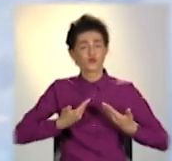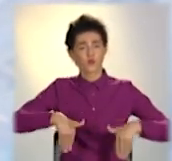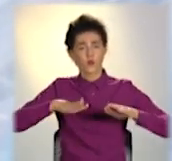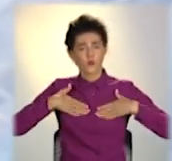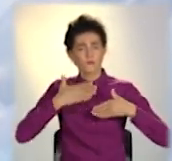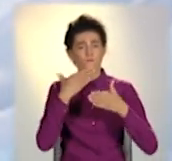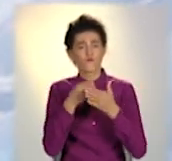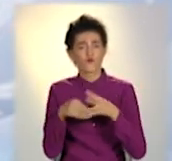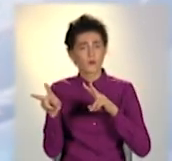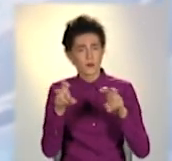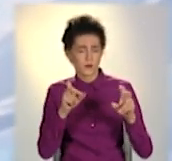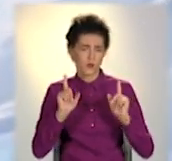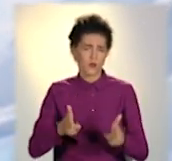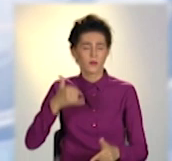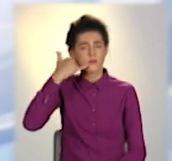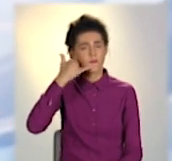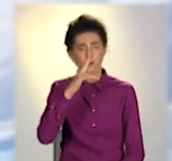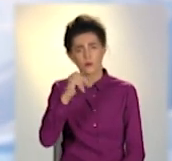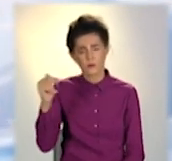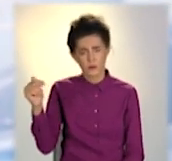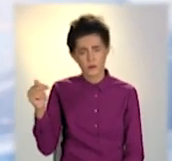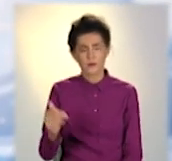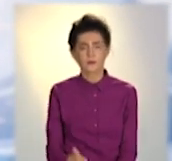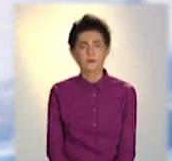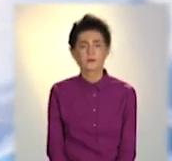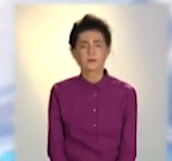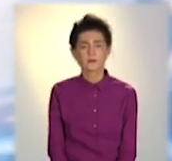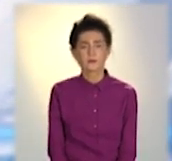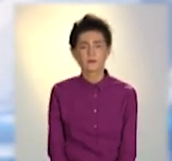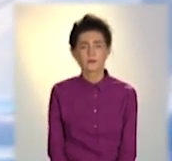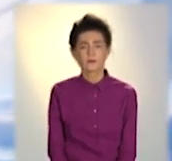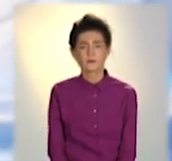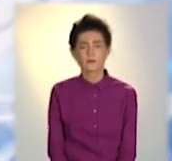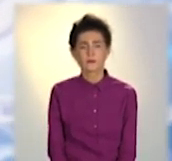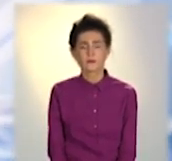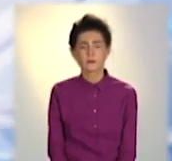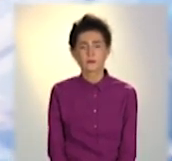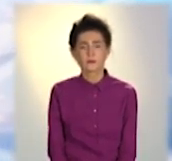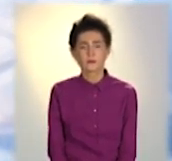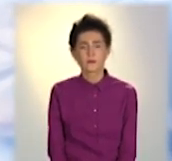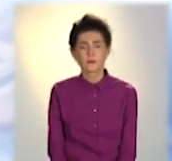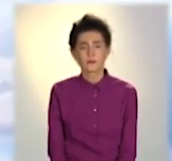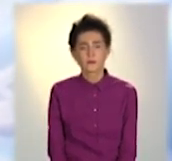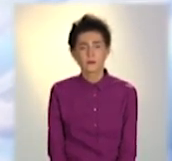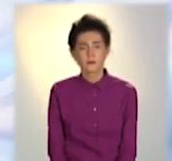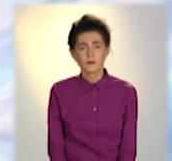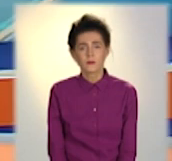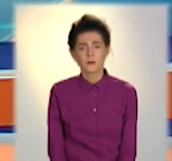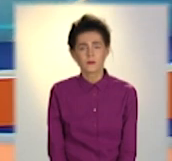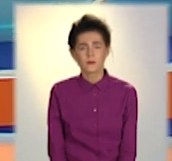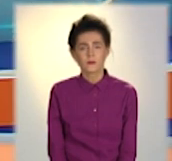тему, звертайтеся до нас за номером гарячої лінії 0800 606 909.